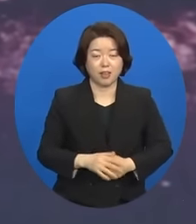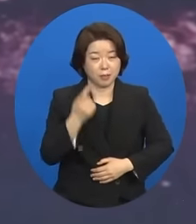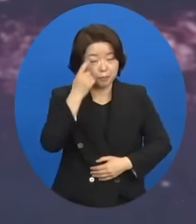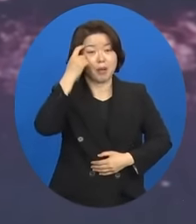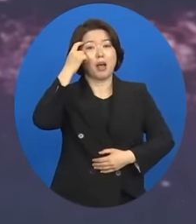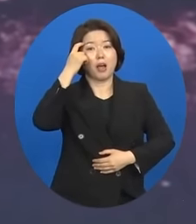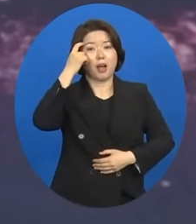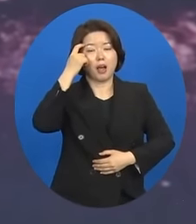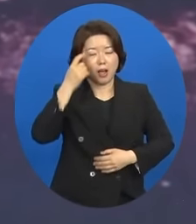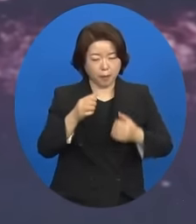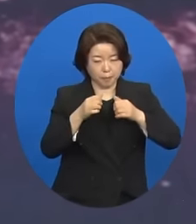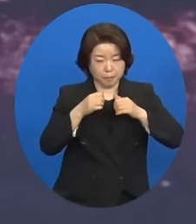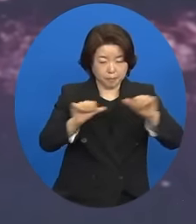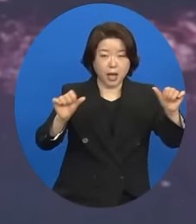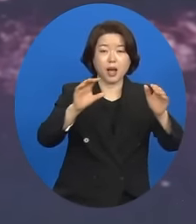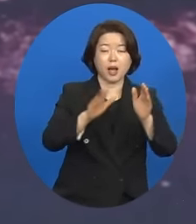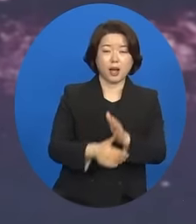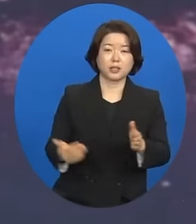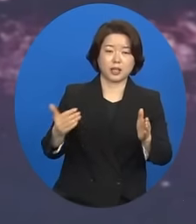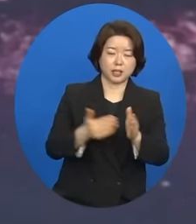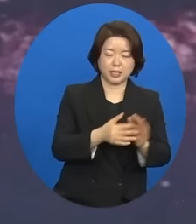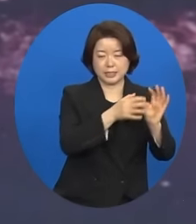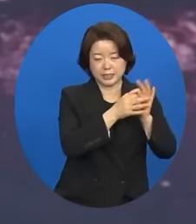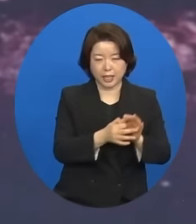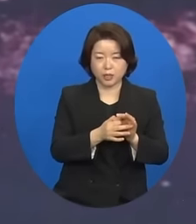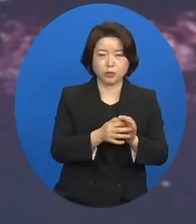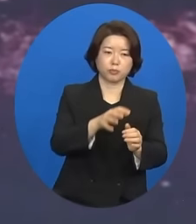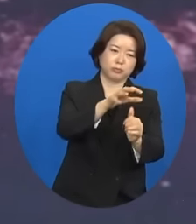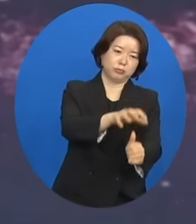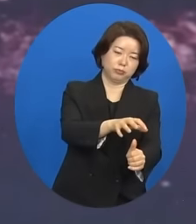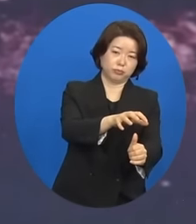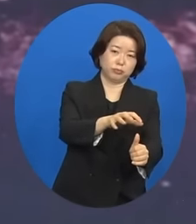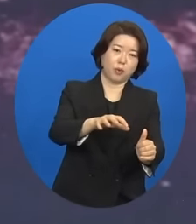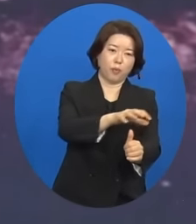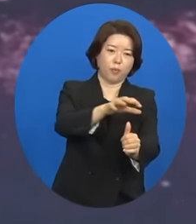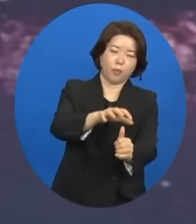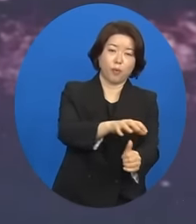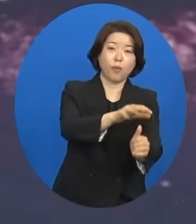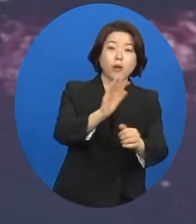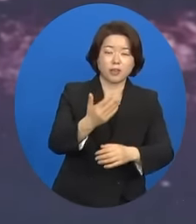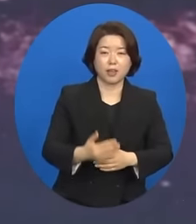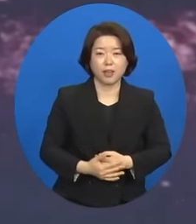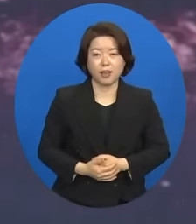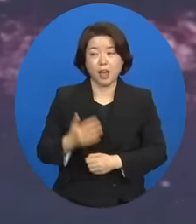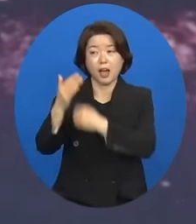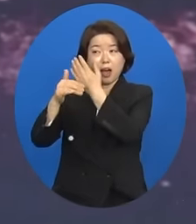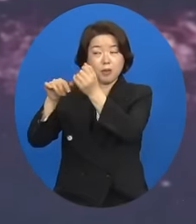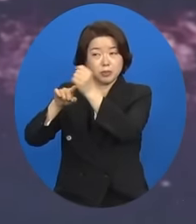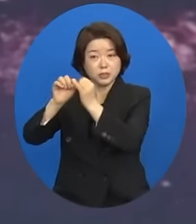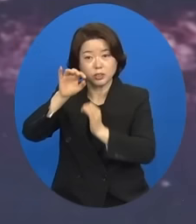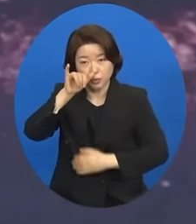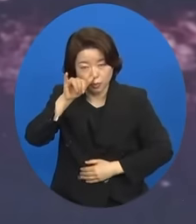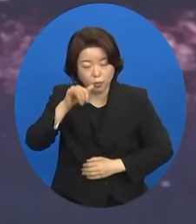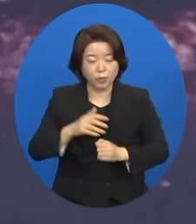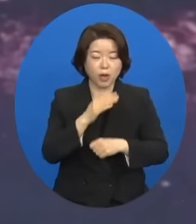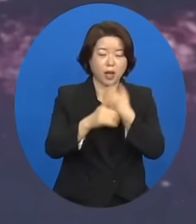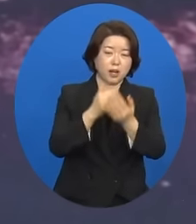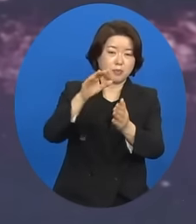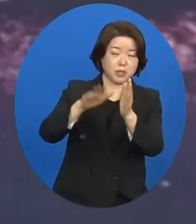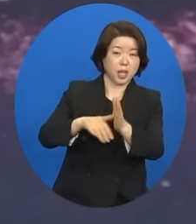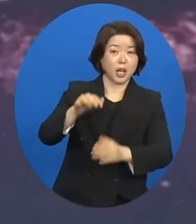자각하고 깨어질 때까지 계속 일어나게 되는 거예요 그래서 하나님의 뜻이 있고 또한 하나님의 때가